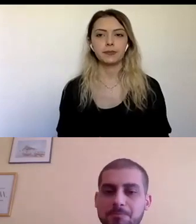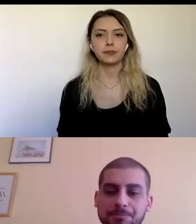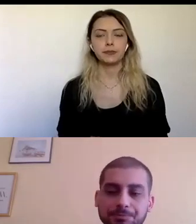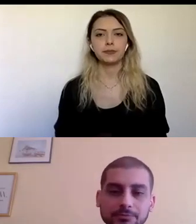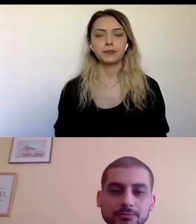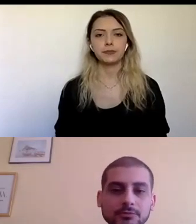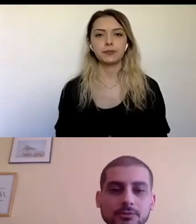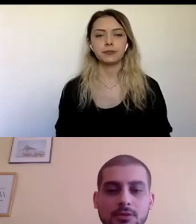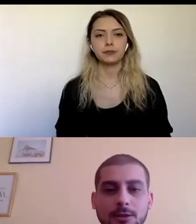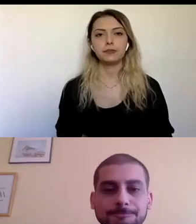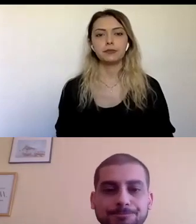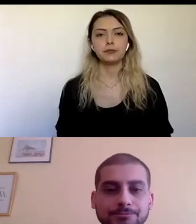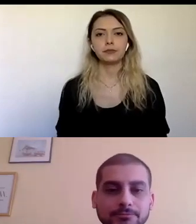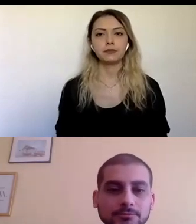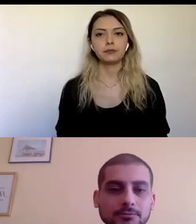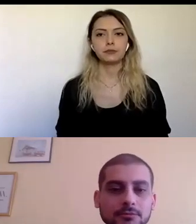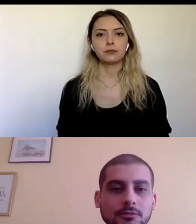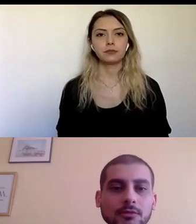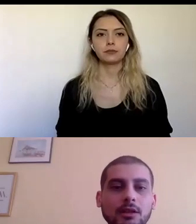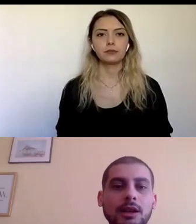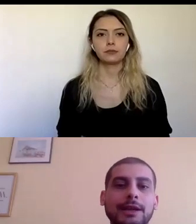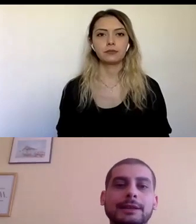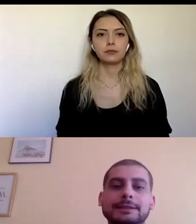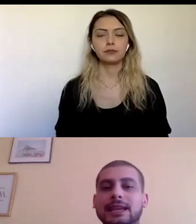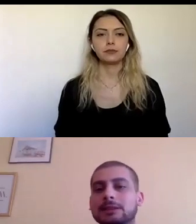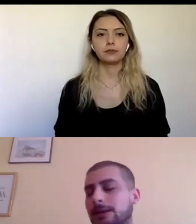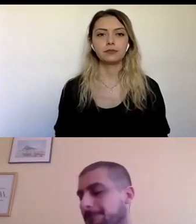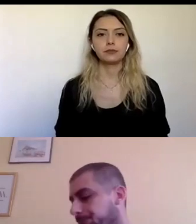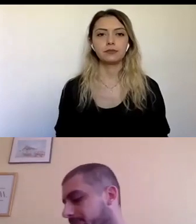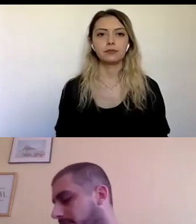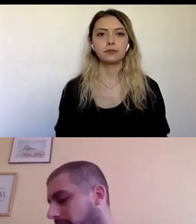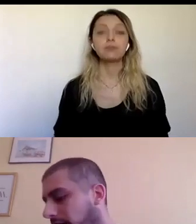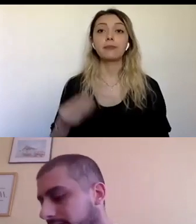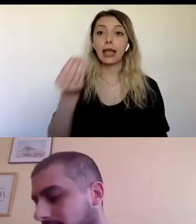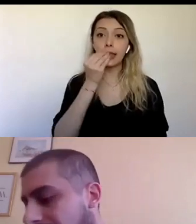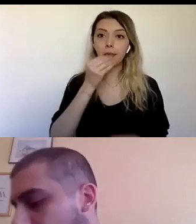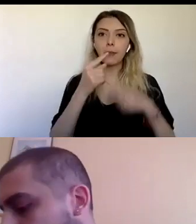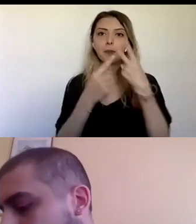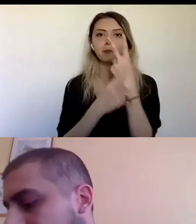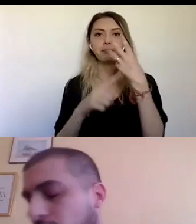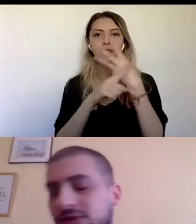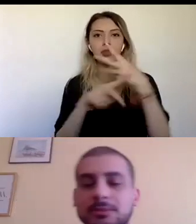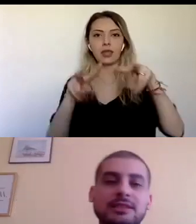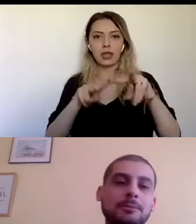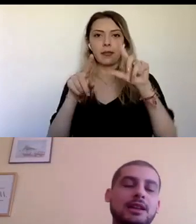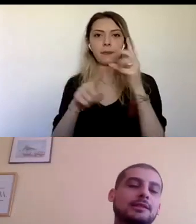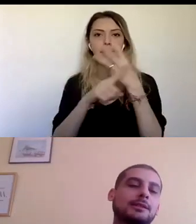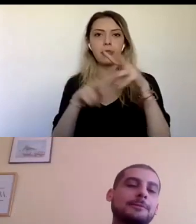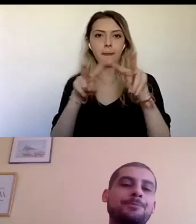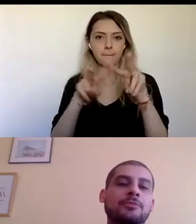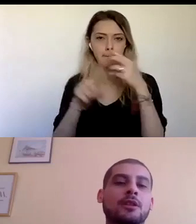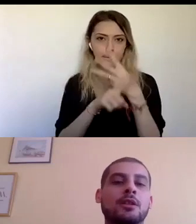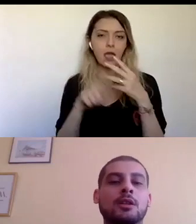Yemleme artık en çok kullanılan yöntemlerden bir